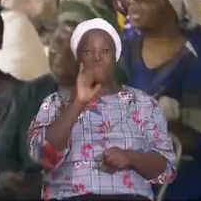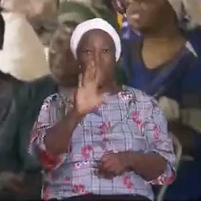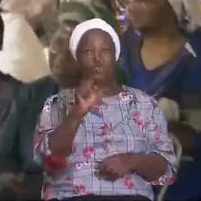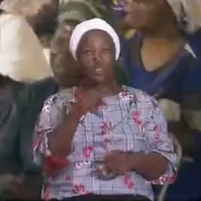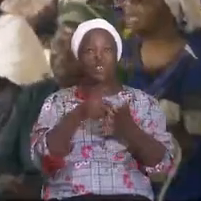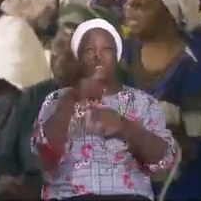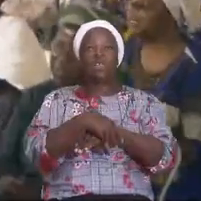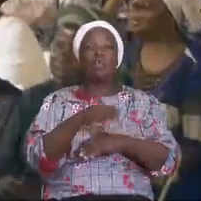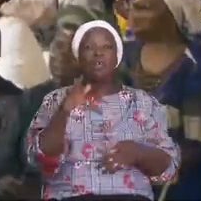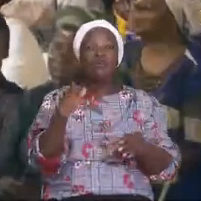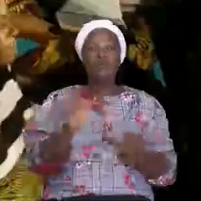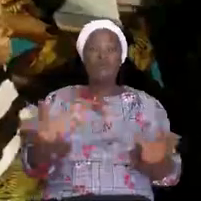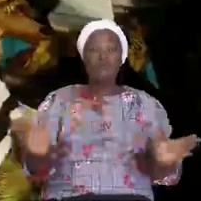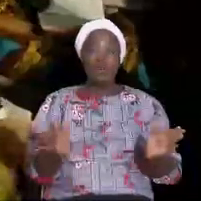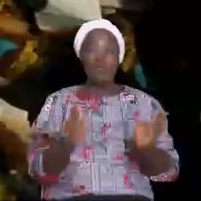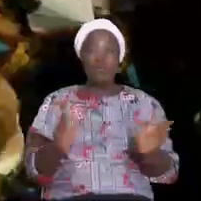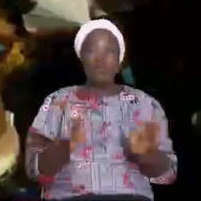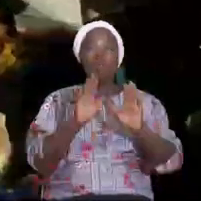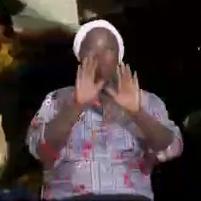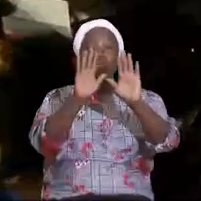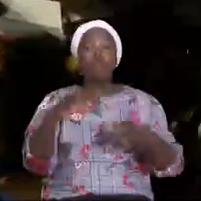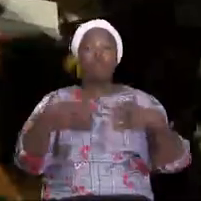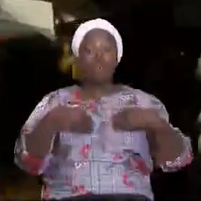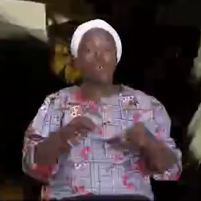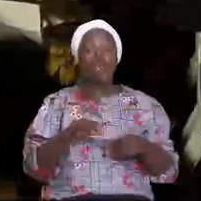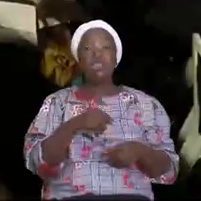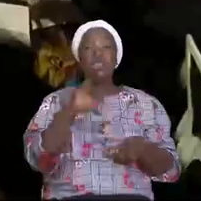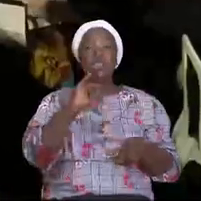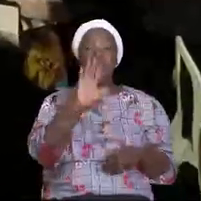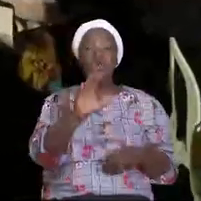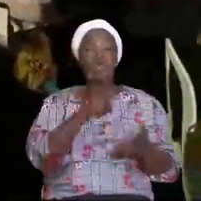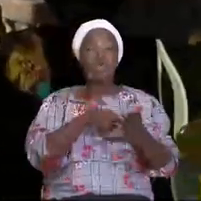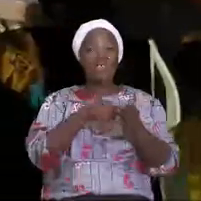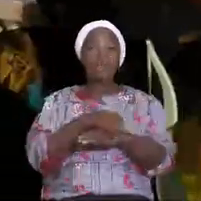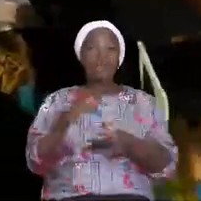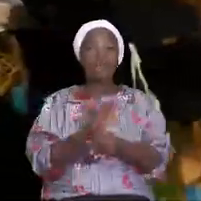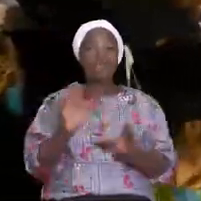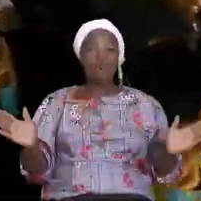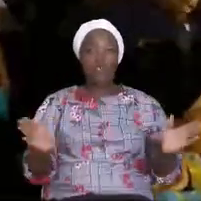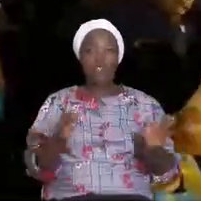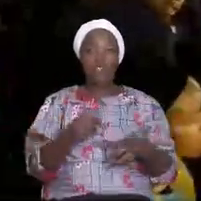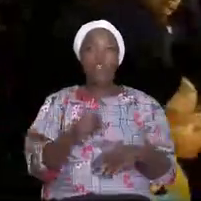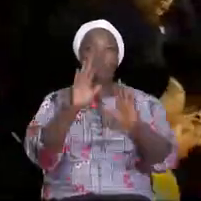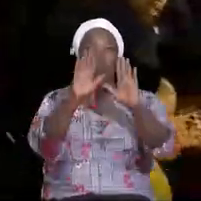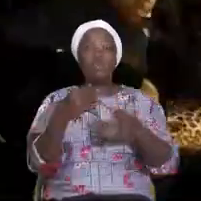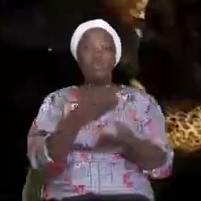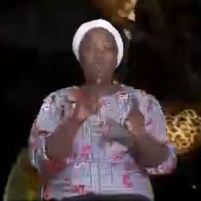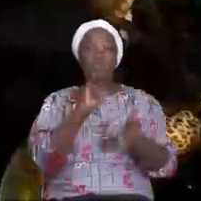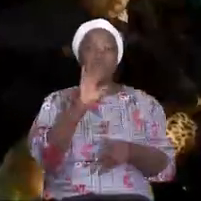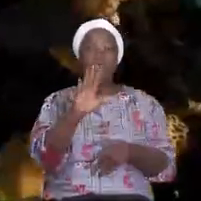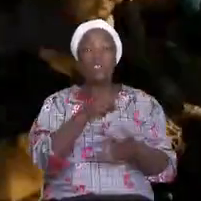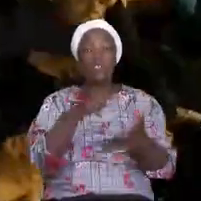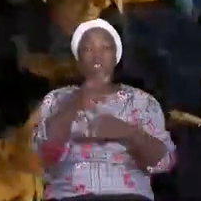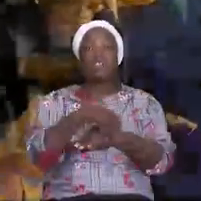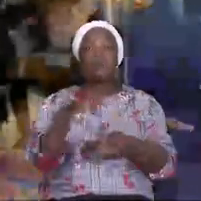Le miracle viendra pour toi. Miracle de salut, ce soir, la pleine conviction. Miracle de guérison, c'est pour toi ce